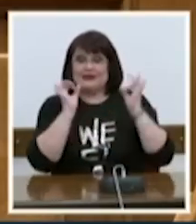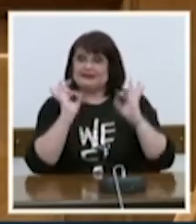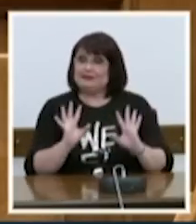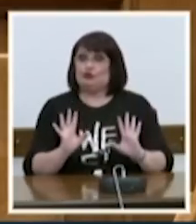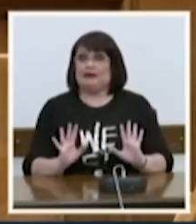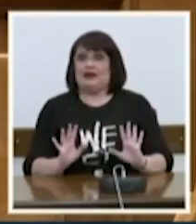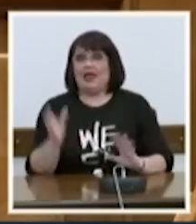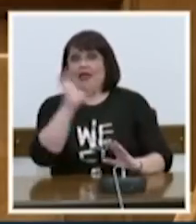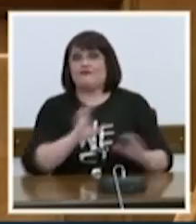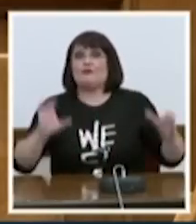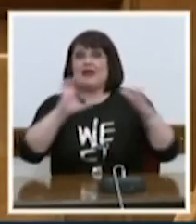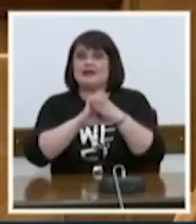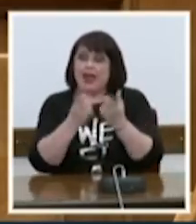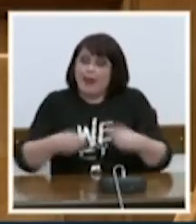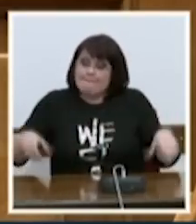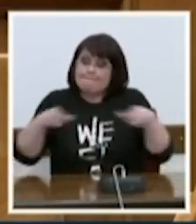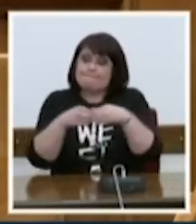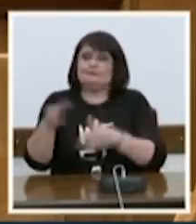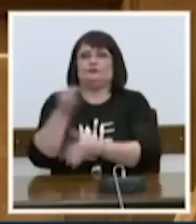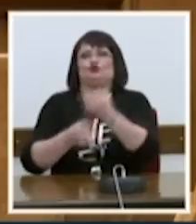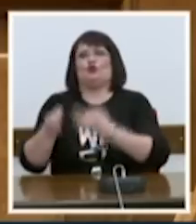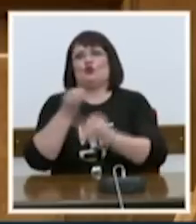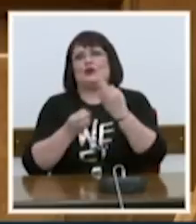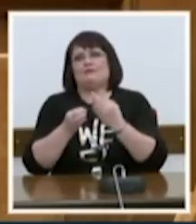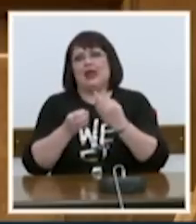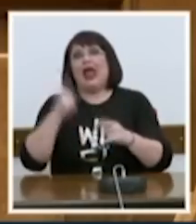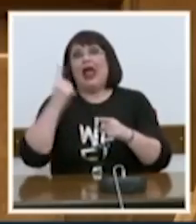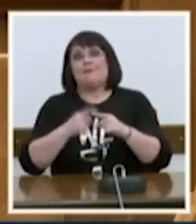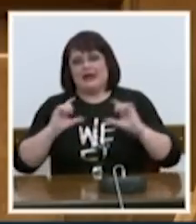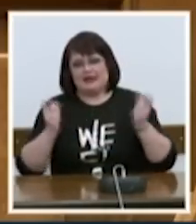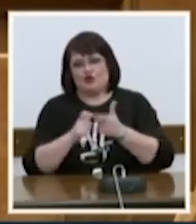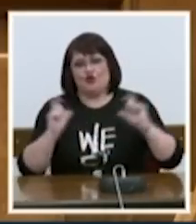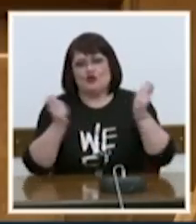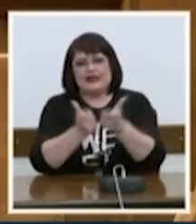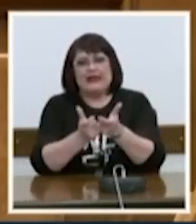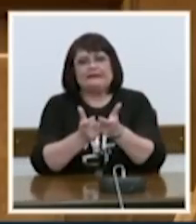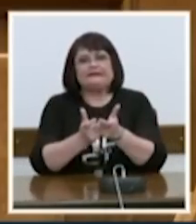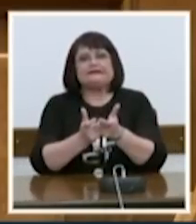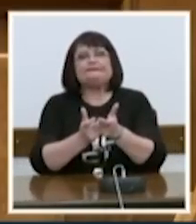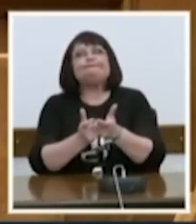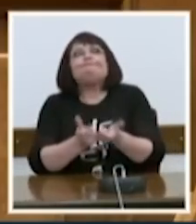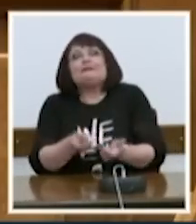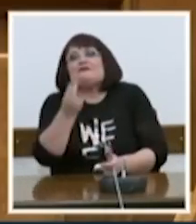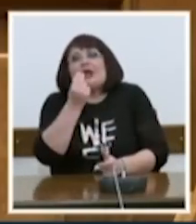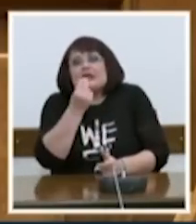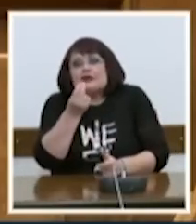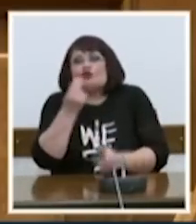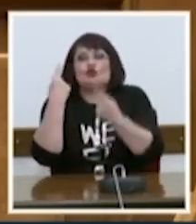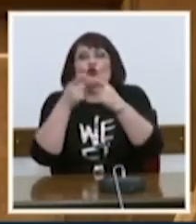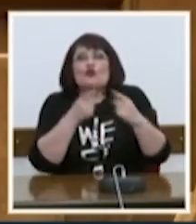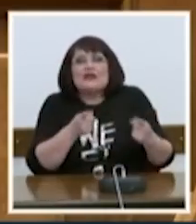η Ευρωπαϊκή Επιτροπή. Ήδη τα λαϊκά νοικοκυριά έχουν μειώσει την κατανάλωση σε τρόφιμα